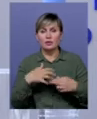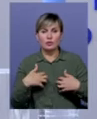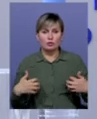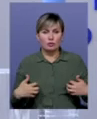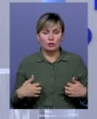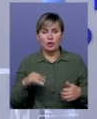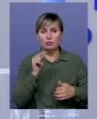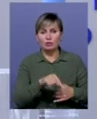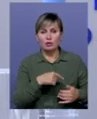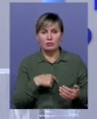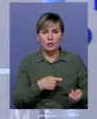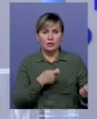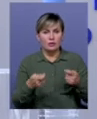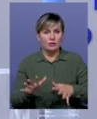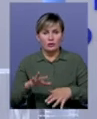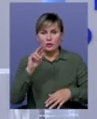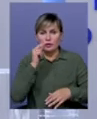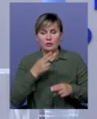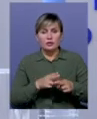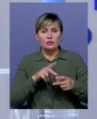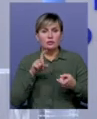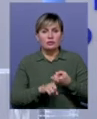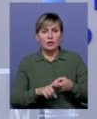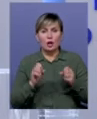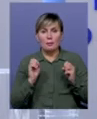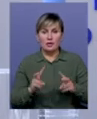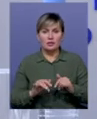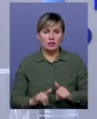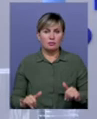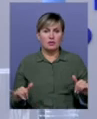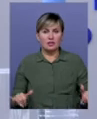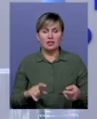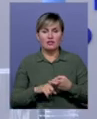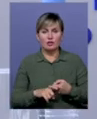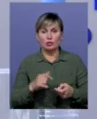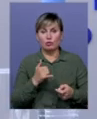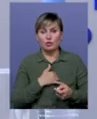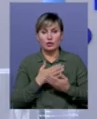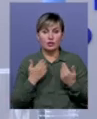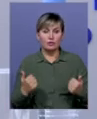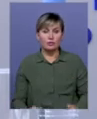продукты оттуда мы не ввозим в Шымкент. В этой связи опасность распространения инфекции у нас исключается.